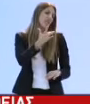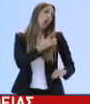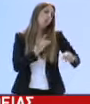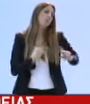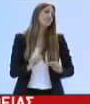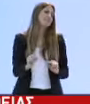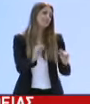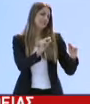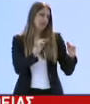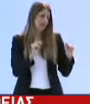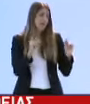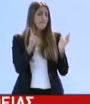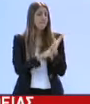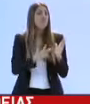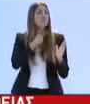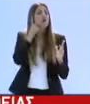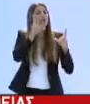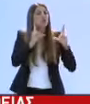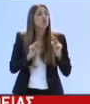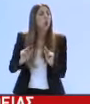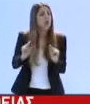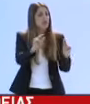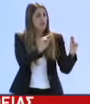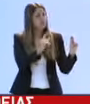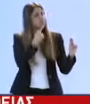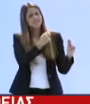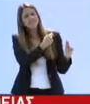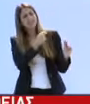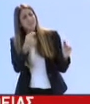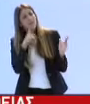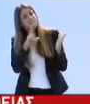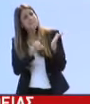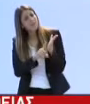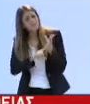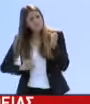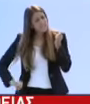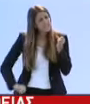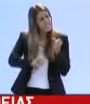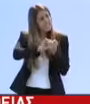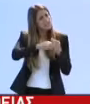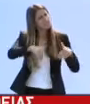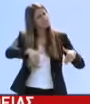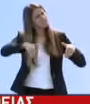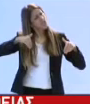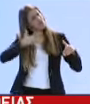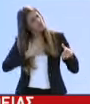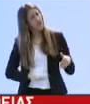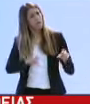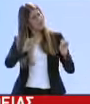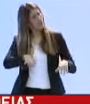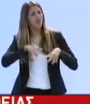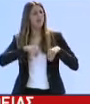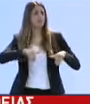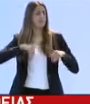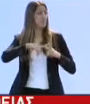ομοψυχίας. Μια ομοψυχία η οποία θα στηριχθεί και σε αμοιβαίες υποχωρήσεις και σε